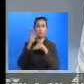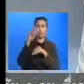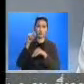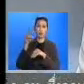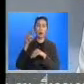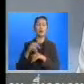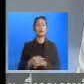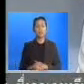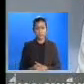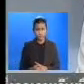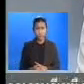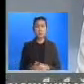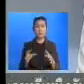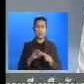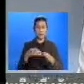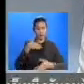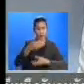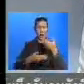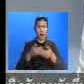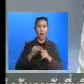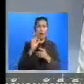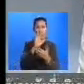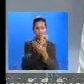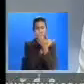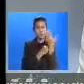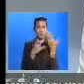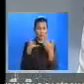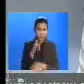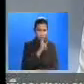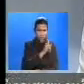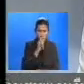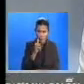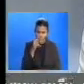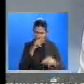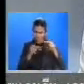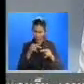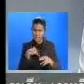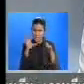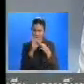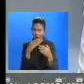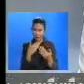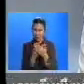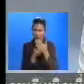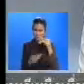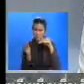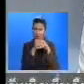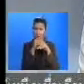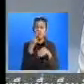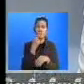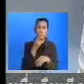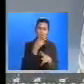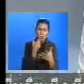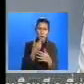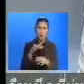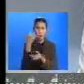สรรพสามิตนะคะและการค้าภายในหลายจังหวัดค่ะก็ได้ลงพื้นที่ตรวจสอบร้านค้าป้องกันการปรับขึ้นราคาบุรี่และสุราเอาเปรียบผู้บริโภค